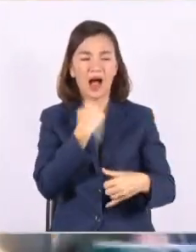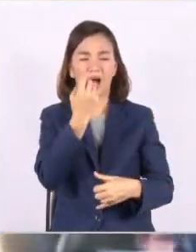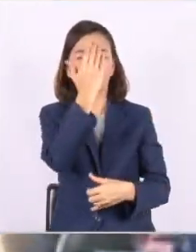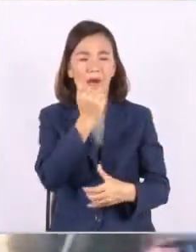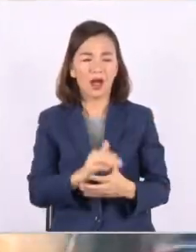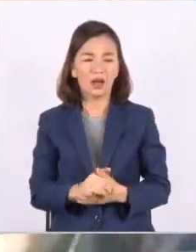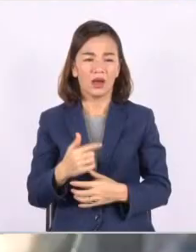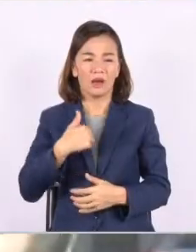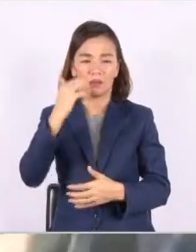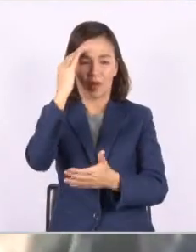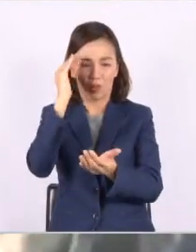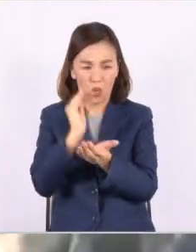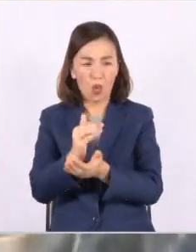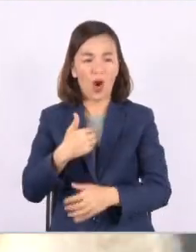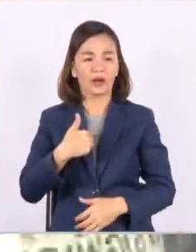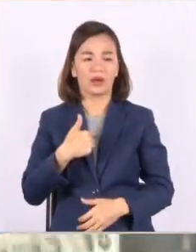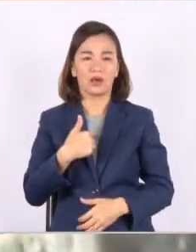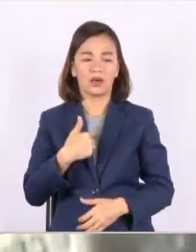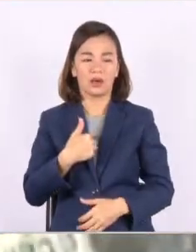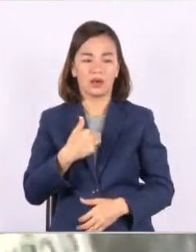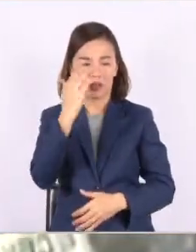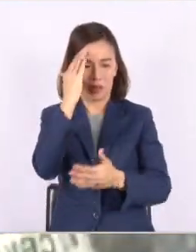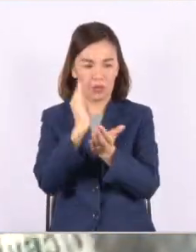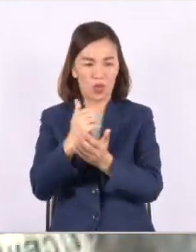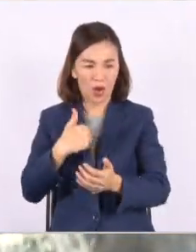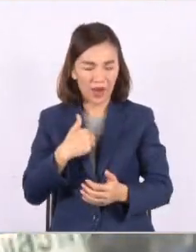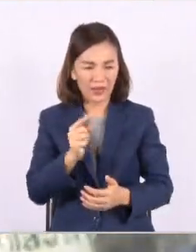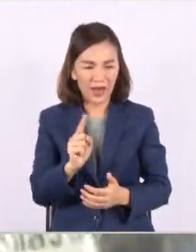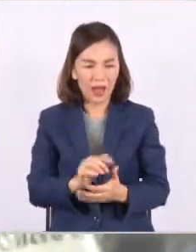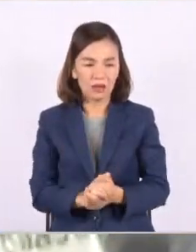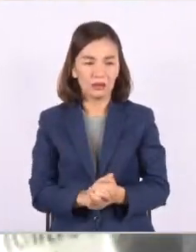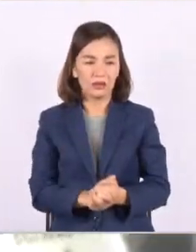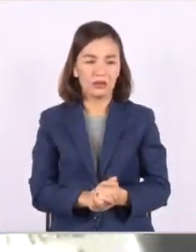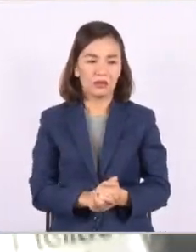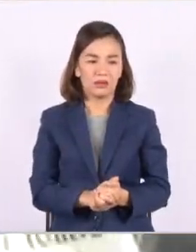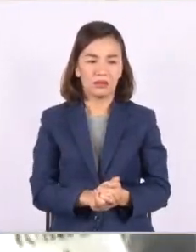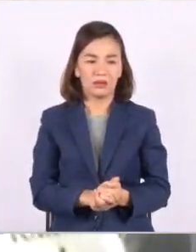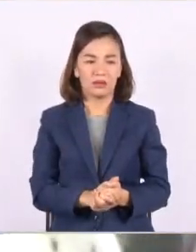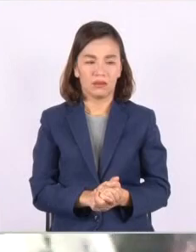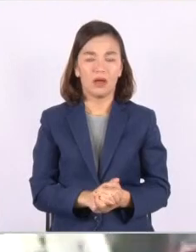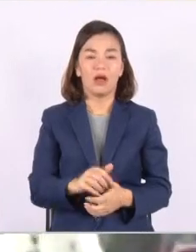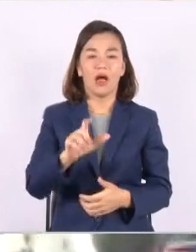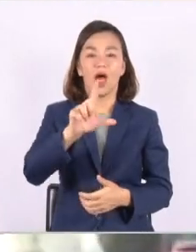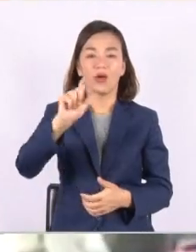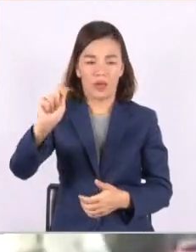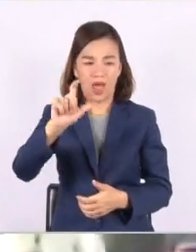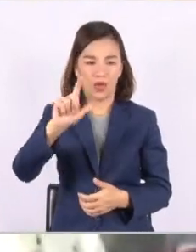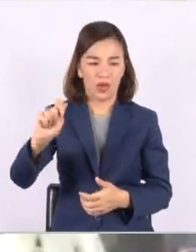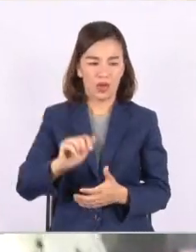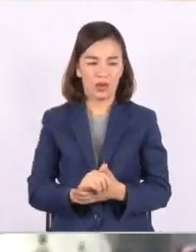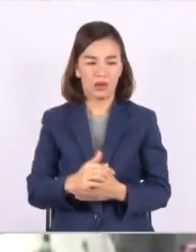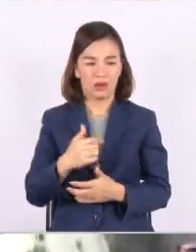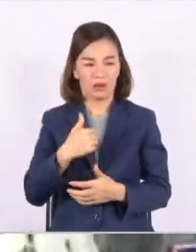ผมเป็นตำรวจผมเป็นวางวิสามันมัน เป็นตำรวจที่ไหน ตำรวจ LA ตำรวจไทยอะไรอย่างนี้ตำรวจ LA ที่ไหน ตำรวจ LA นี่มัน เป ็ น